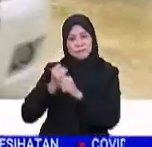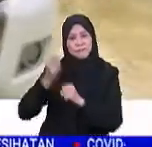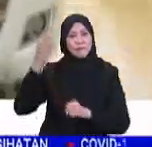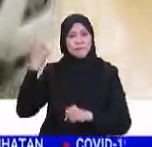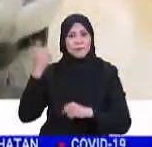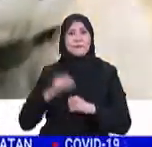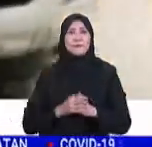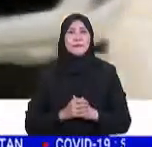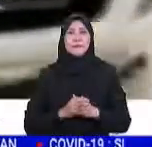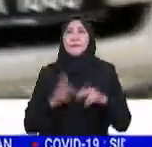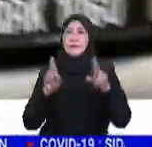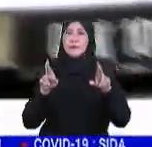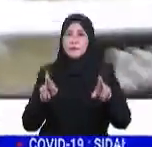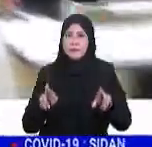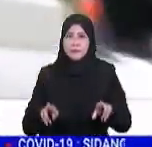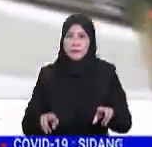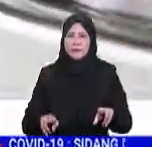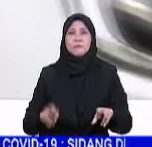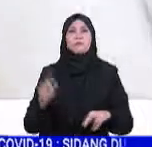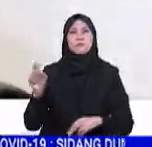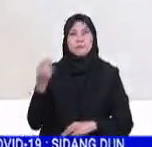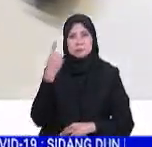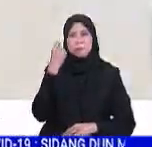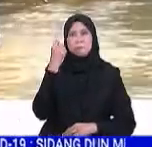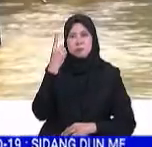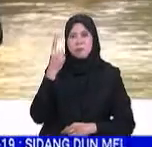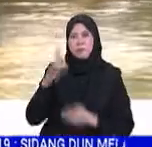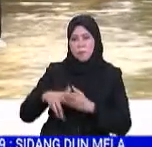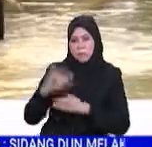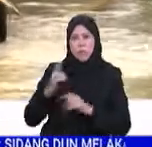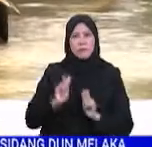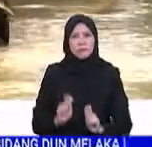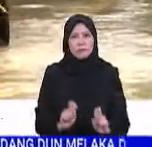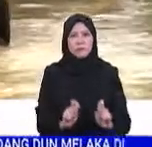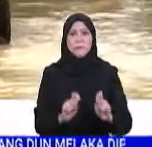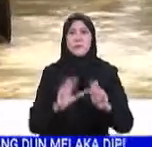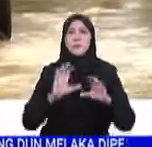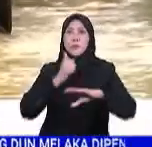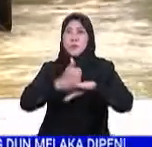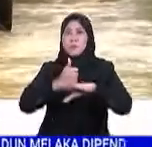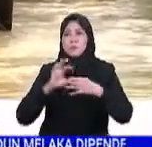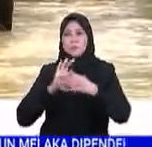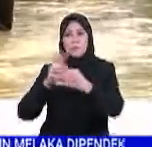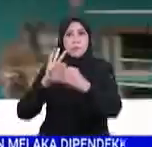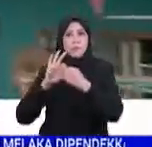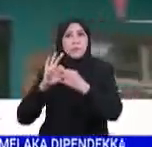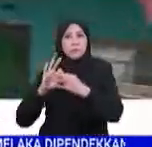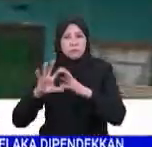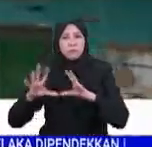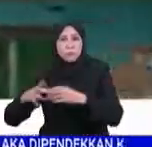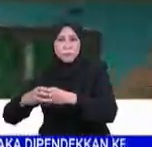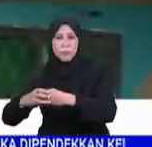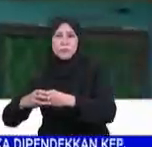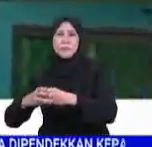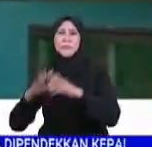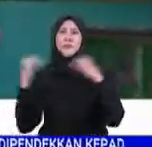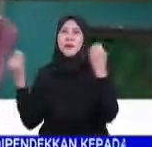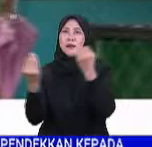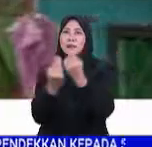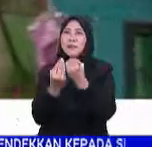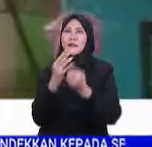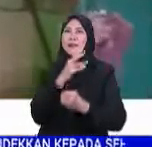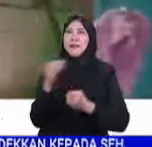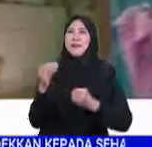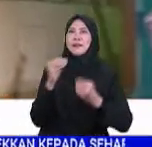lepas. Rakyat katanya lebih mengerti tindakan awal selain mewujudkan kerjasama yang efektif antara masyarakat